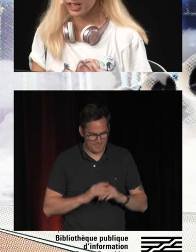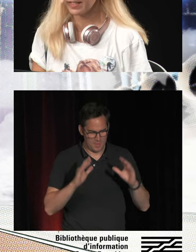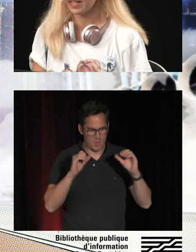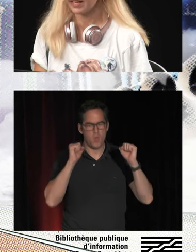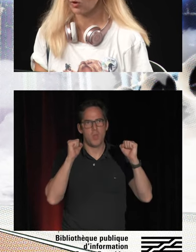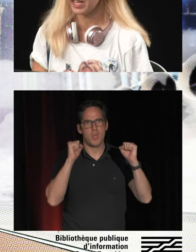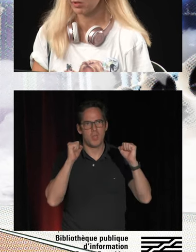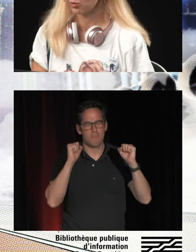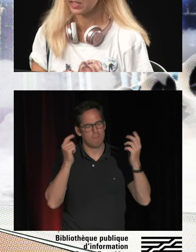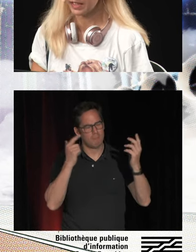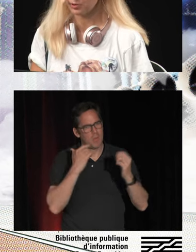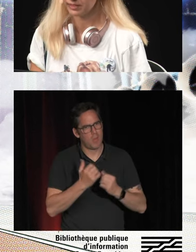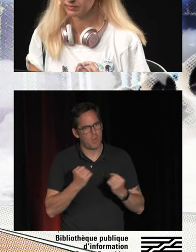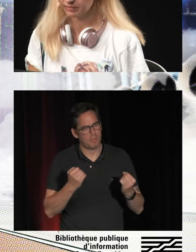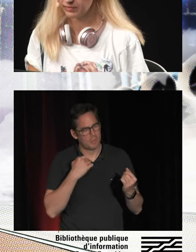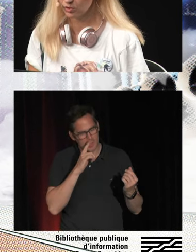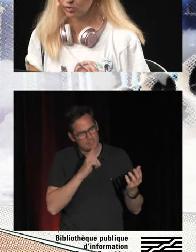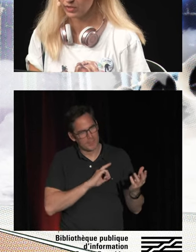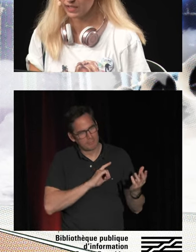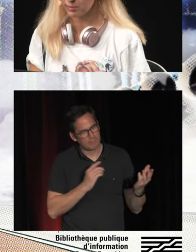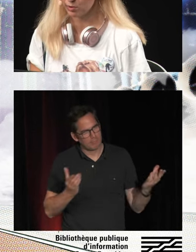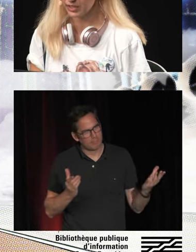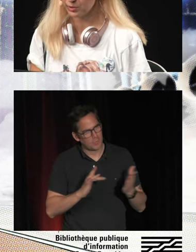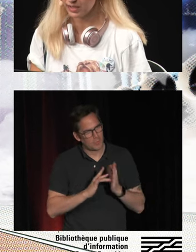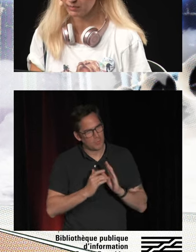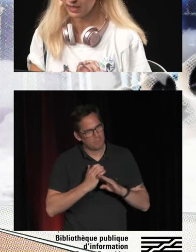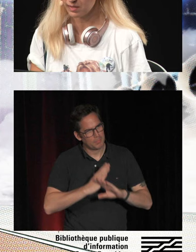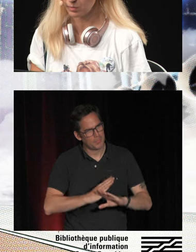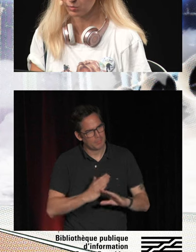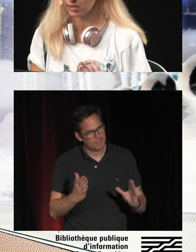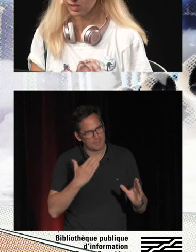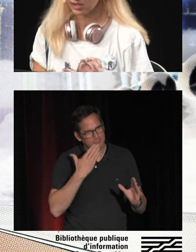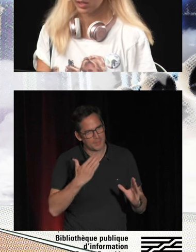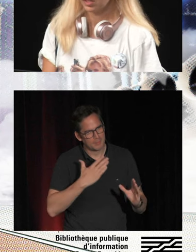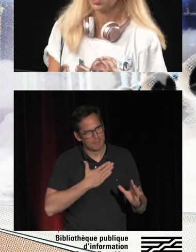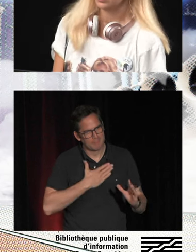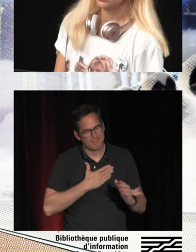Oui, regardez ça, incroyable, tout était calculé. Tout était absolument calculé, merci beaucoup.